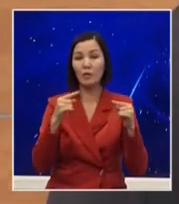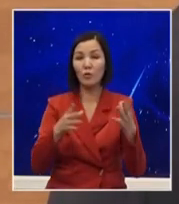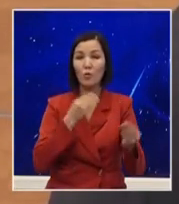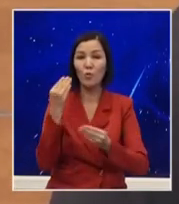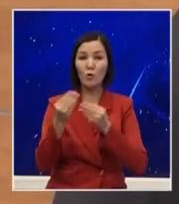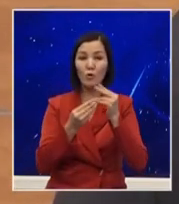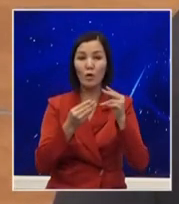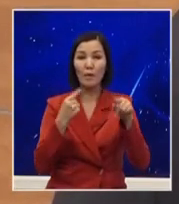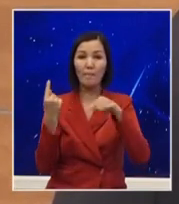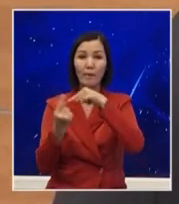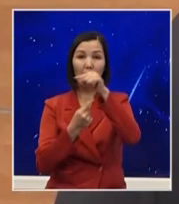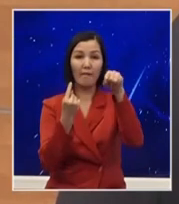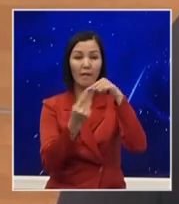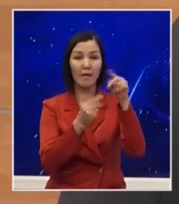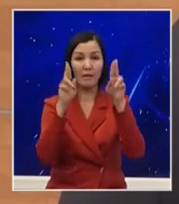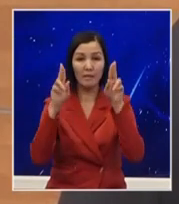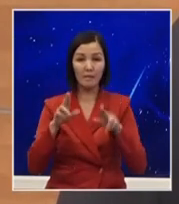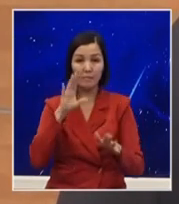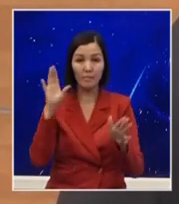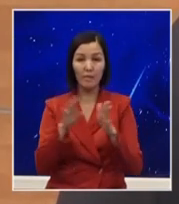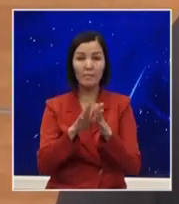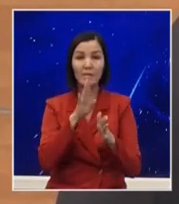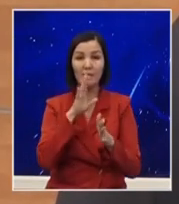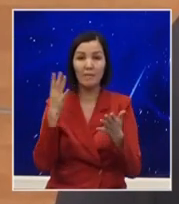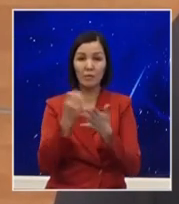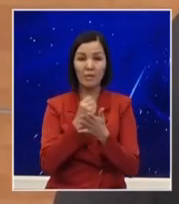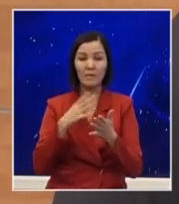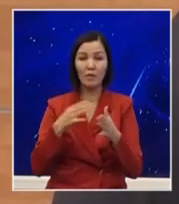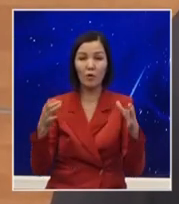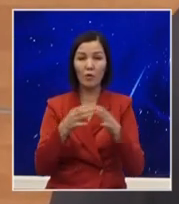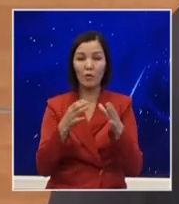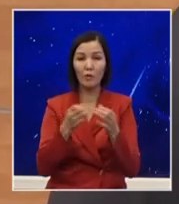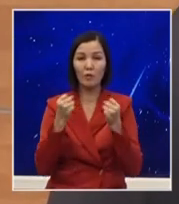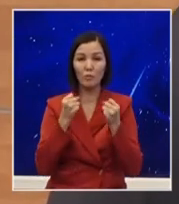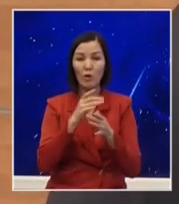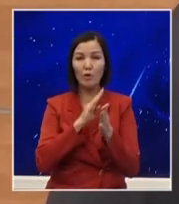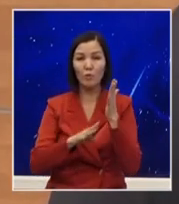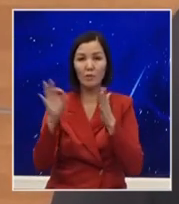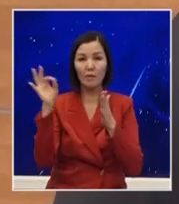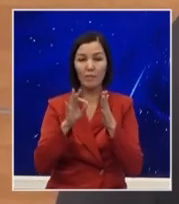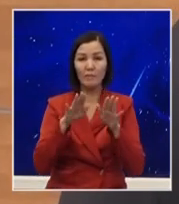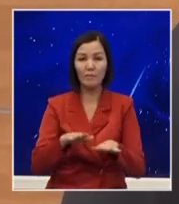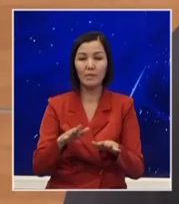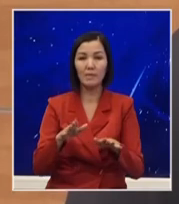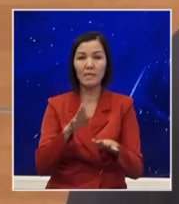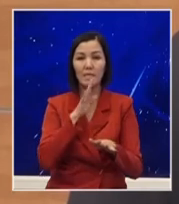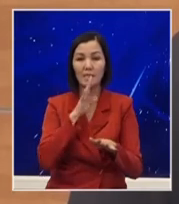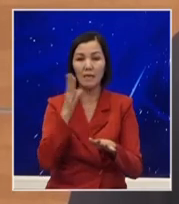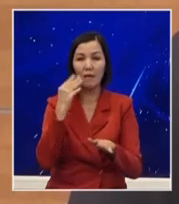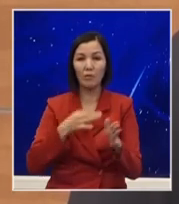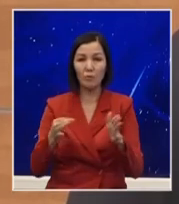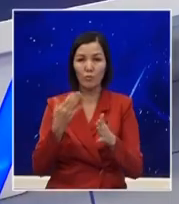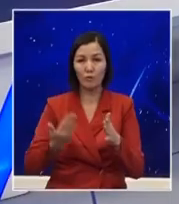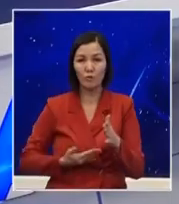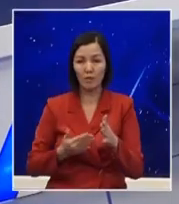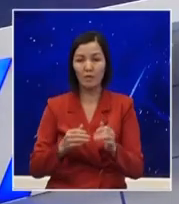жүйесін құрамыз. Осының арқасында қыздарымыз жеңіске жетті. Құрамадағы спортшылардың 90% жергілікті баскетболшылар.